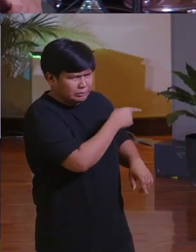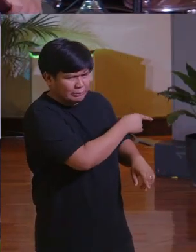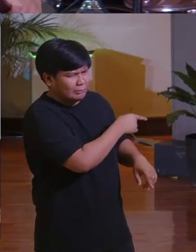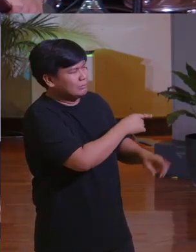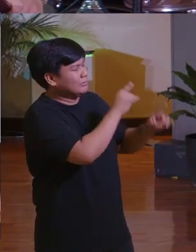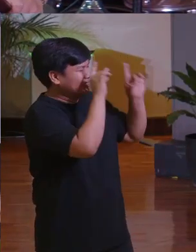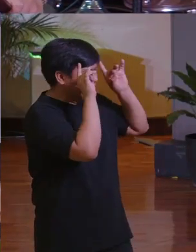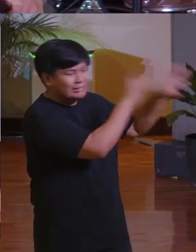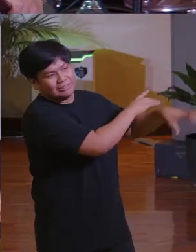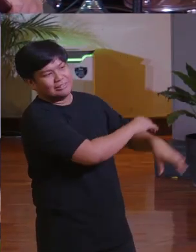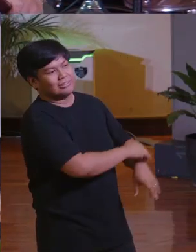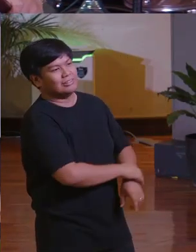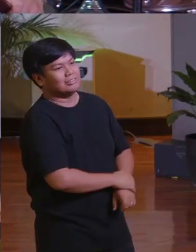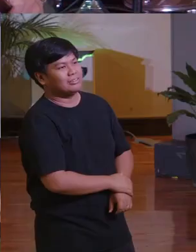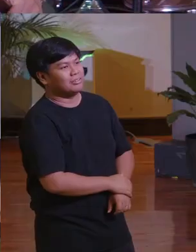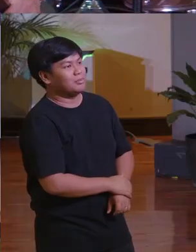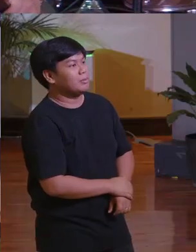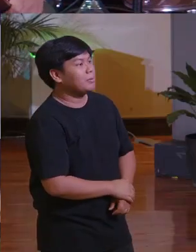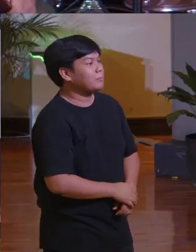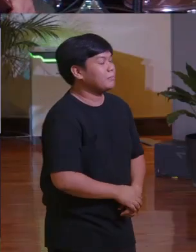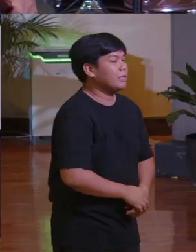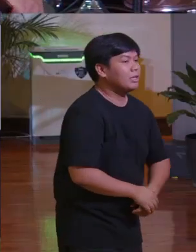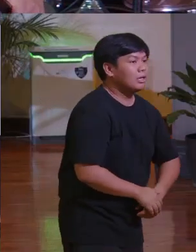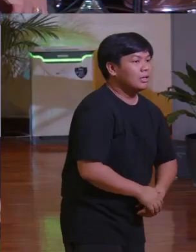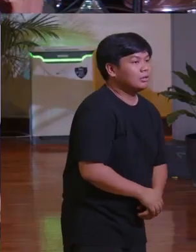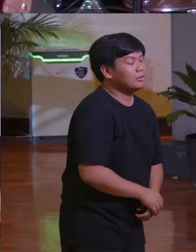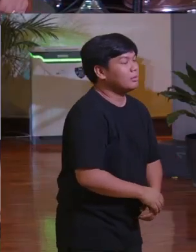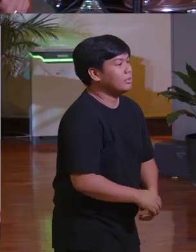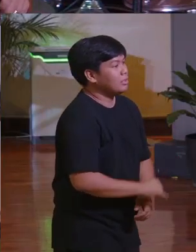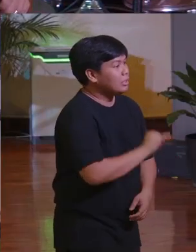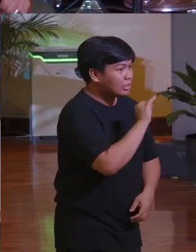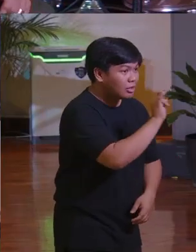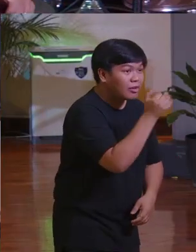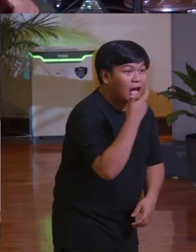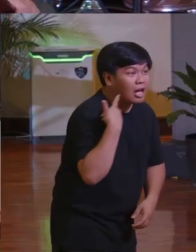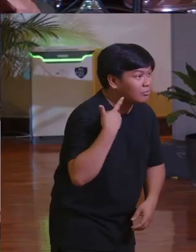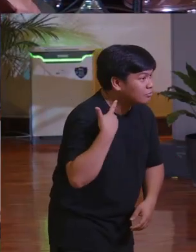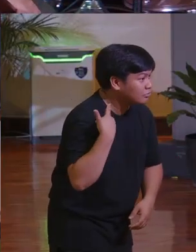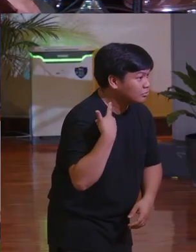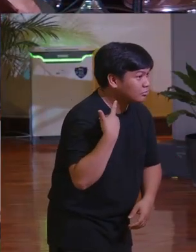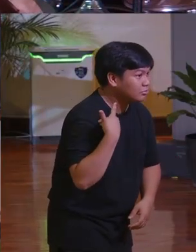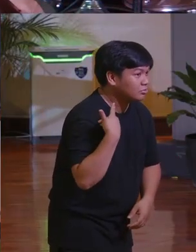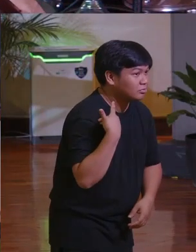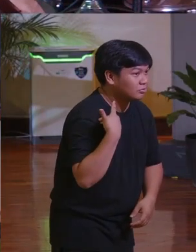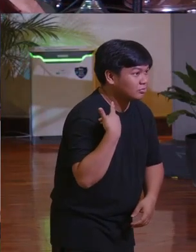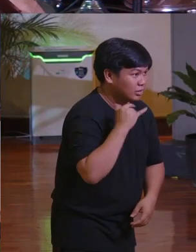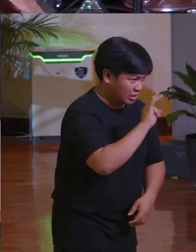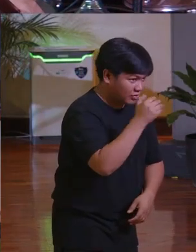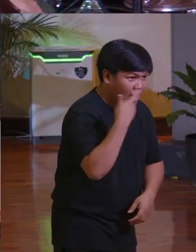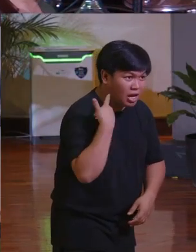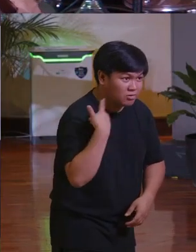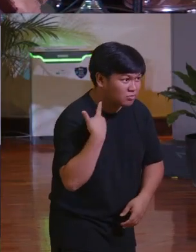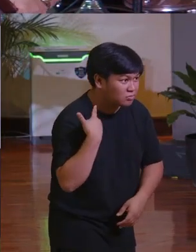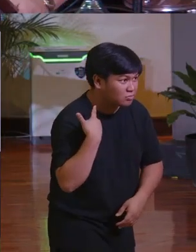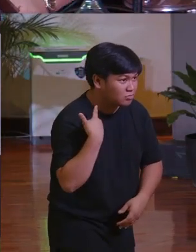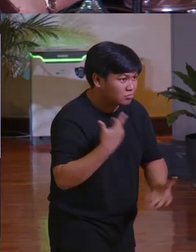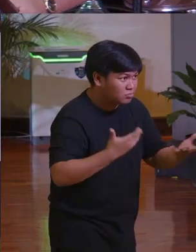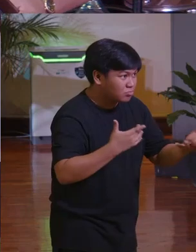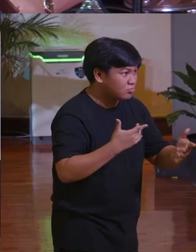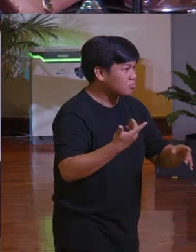ganyan. Oo nga, harangang kaluluwa nun. Hindi nakakilala sa Diyos.